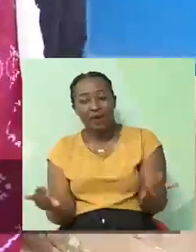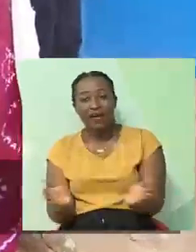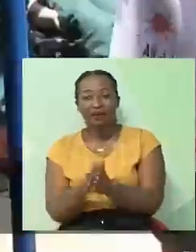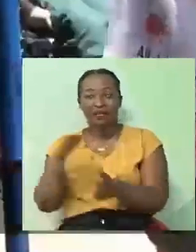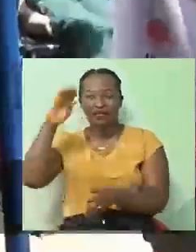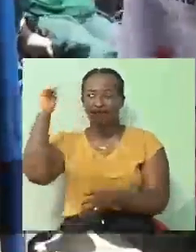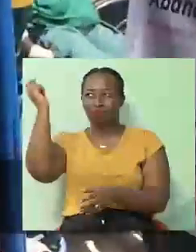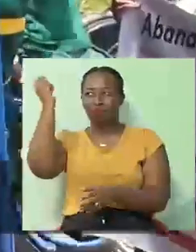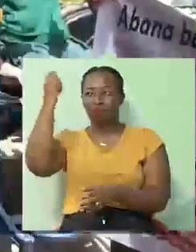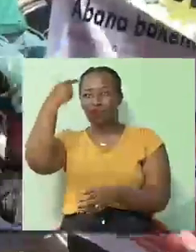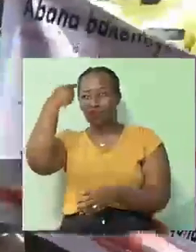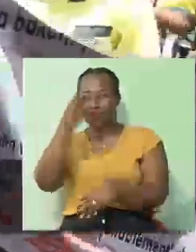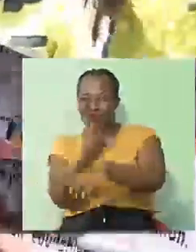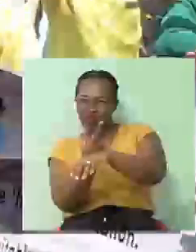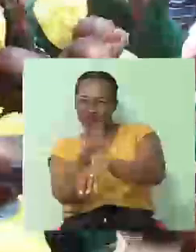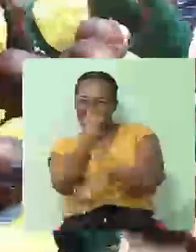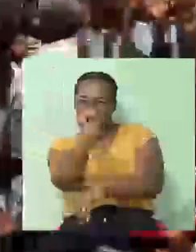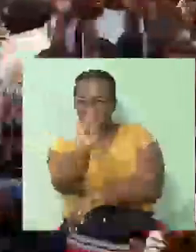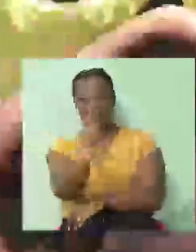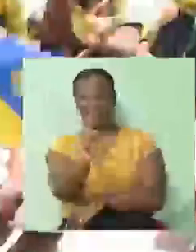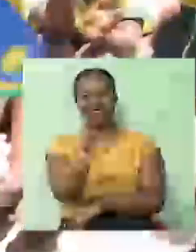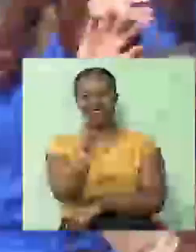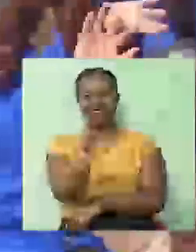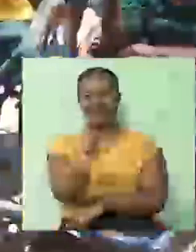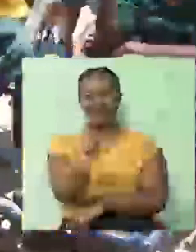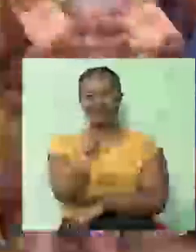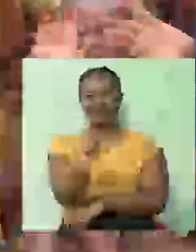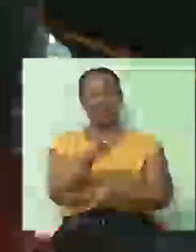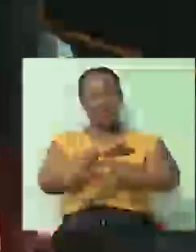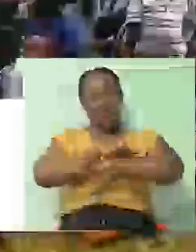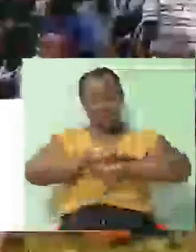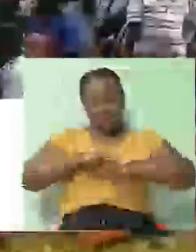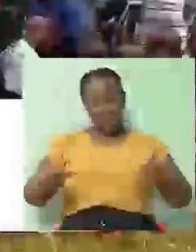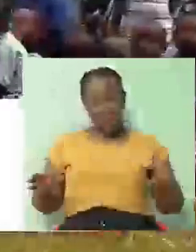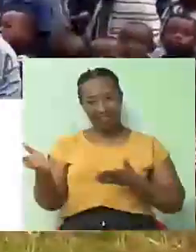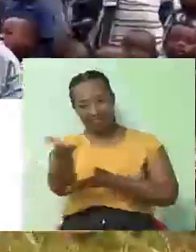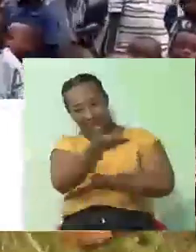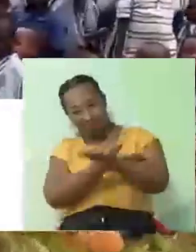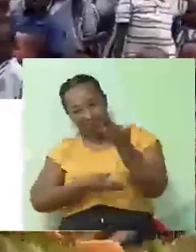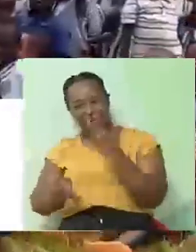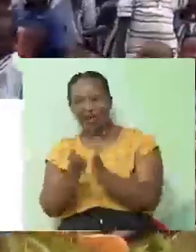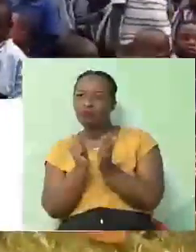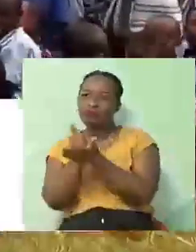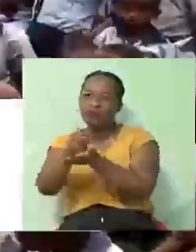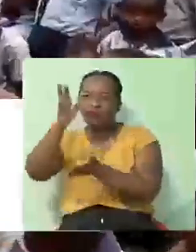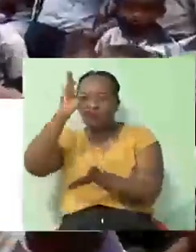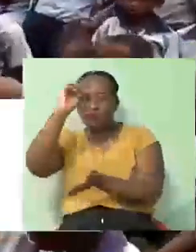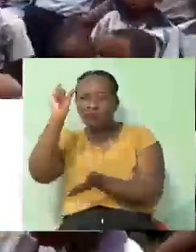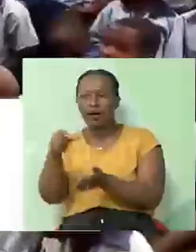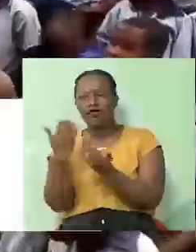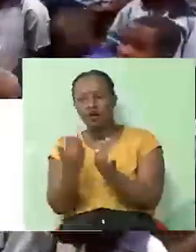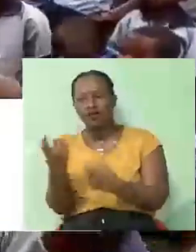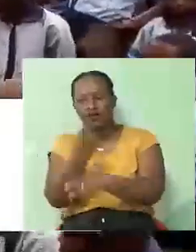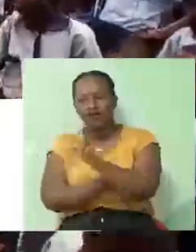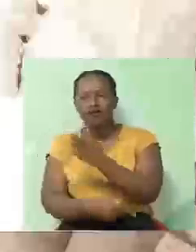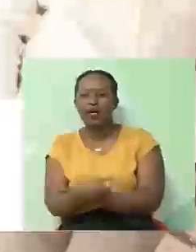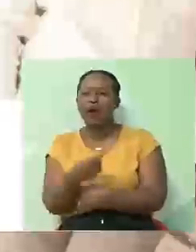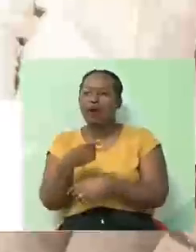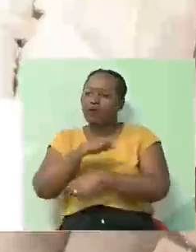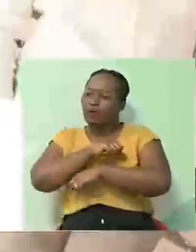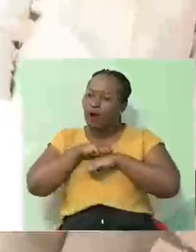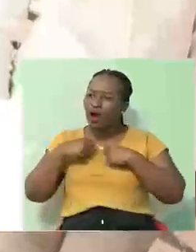bukorwa abana n'abantu bakuru bavuza inzogera mu gihe cy'umunota hanyuma hagakurikiraho ibiganiro byibutsa abantu bose ko umwana ufite